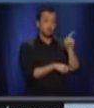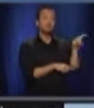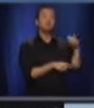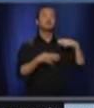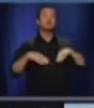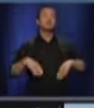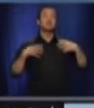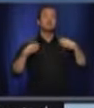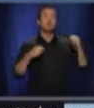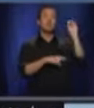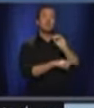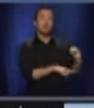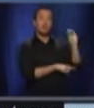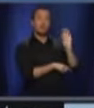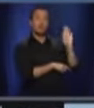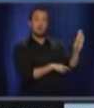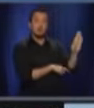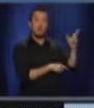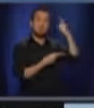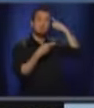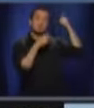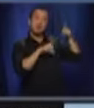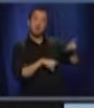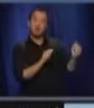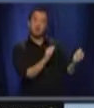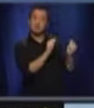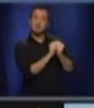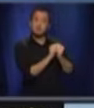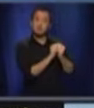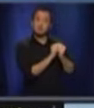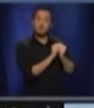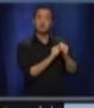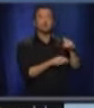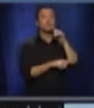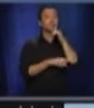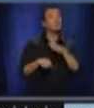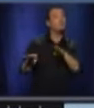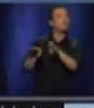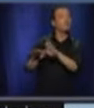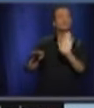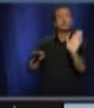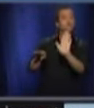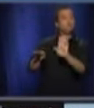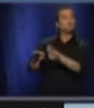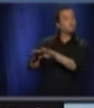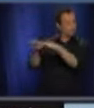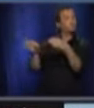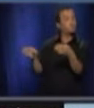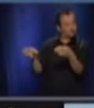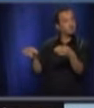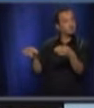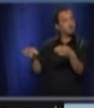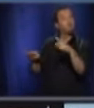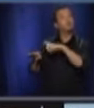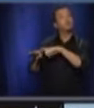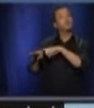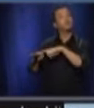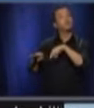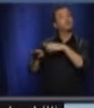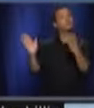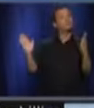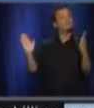dirais qu'on a pris la décision qu'on ne fermait pas les bars, mais on va restreindre les heures d'ouverture encore un petit peu plus.